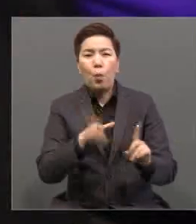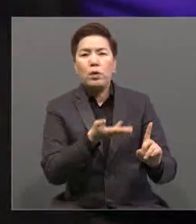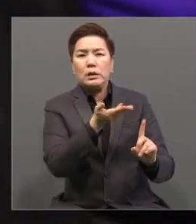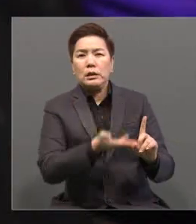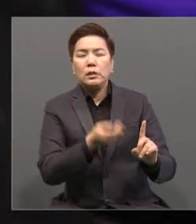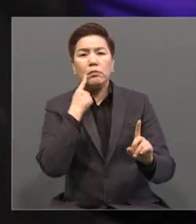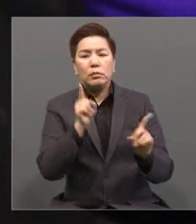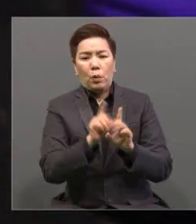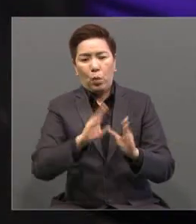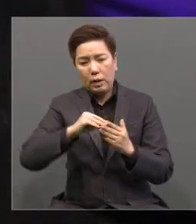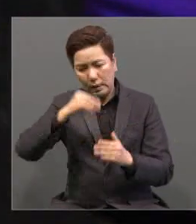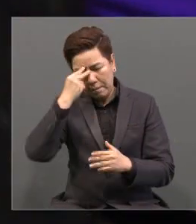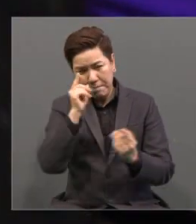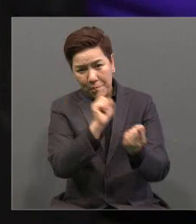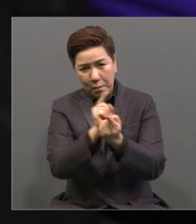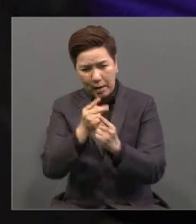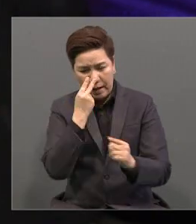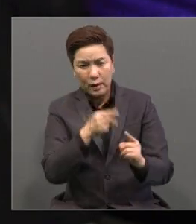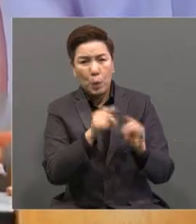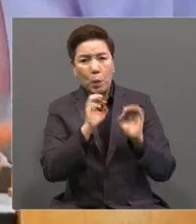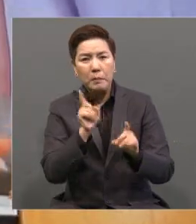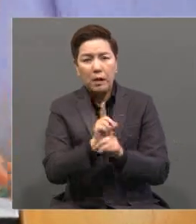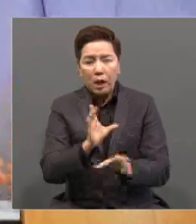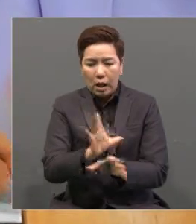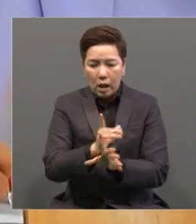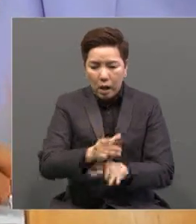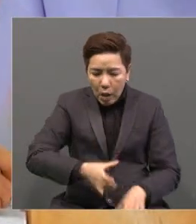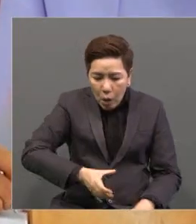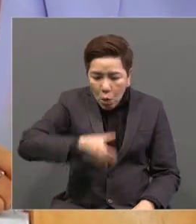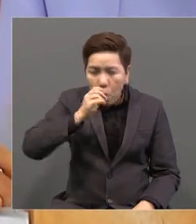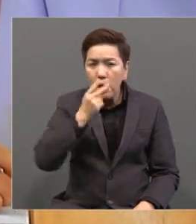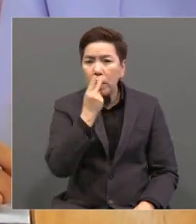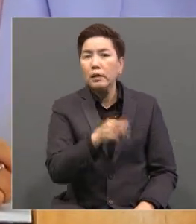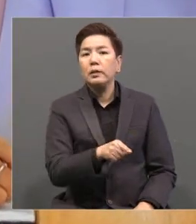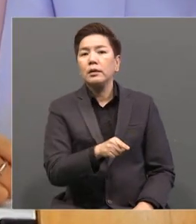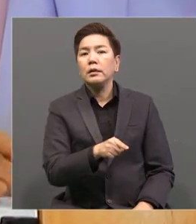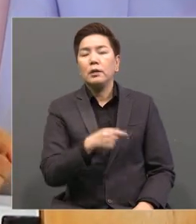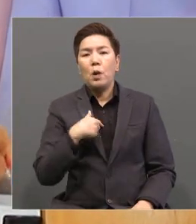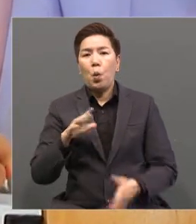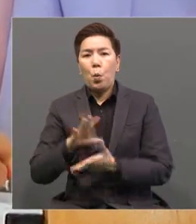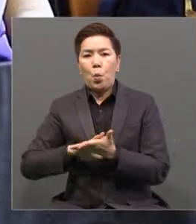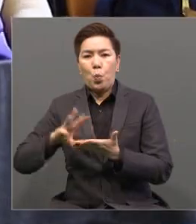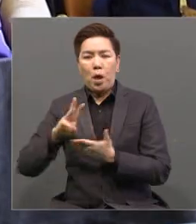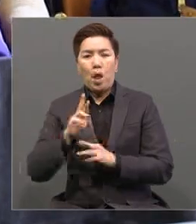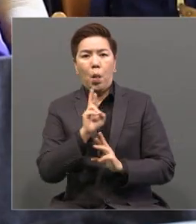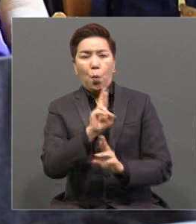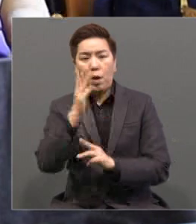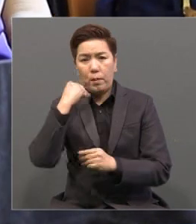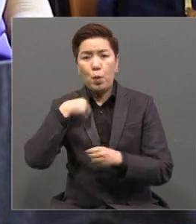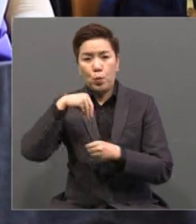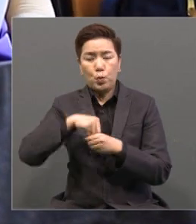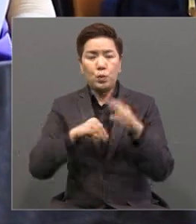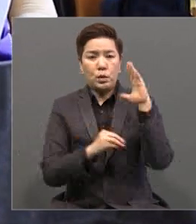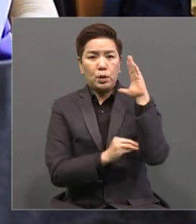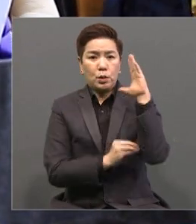ายนี้มีนักศึกษามาร้องเรียนพบเห็นว่ามีการดื่มเครื่องดื่มแอลกอฮอล์ซึ่งทางวิทยาลัยระมัดระวังในเรื่องนี้เนื่องจากเราอยู่